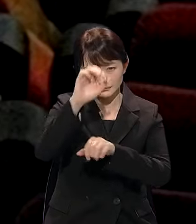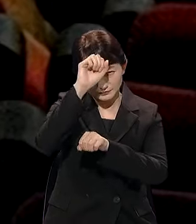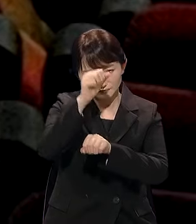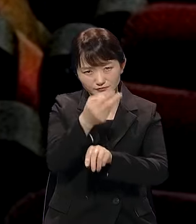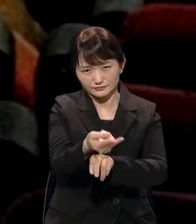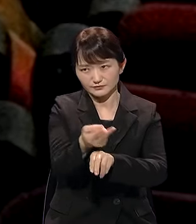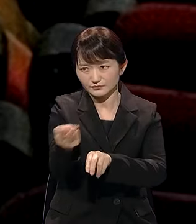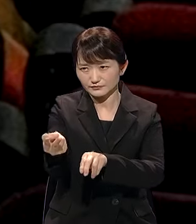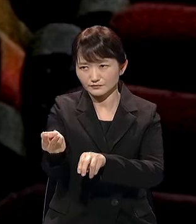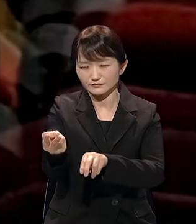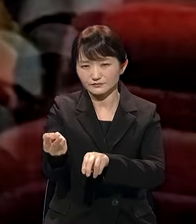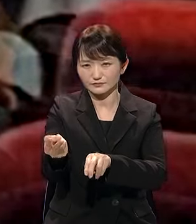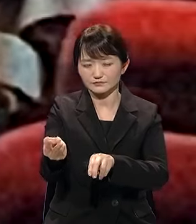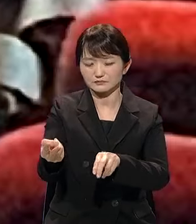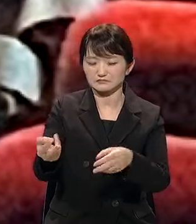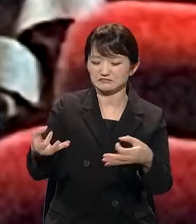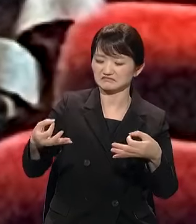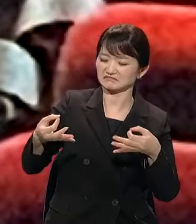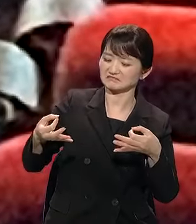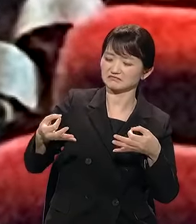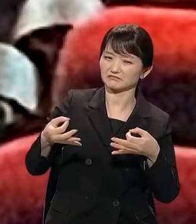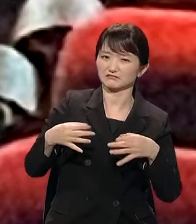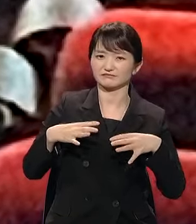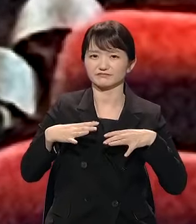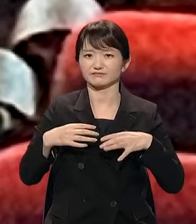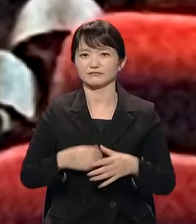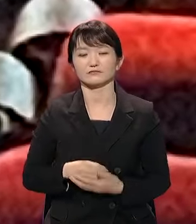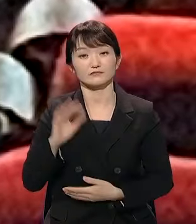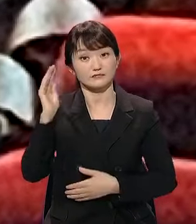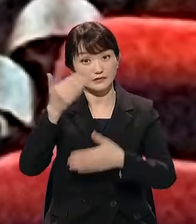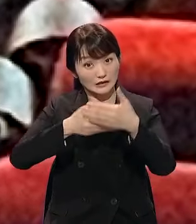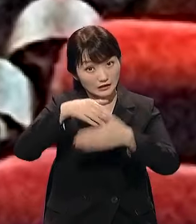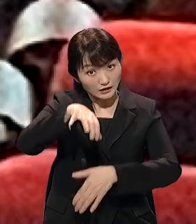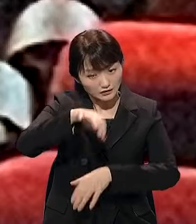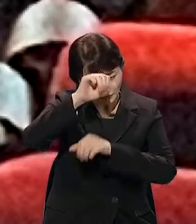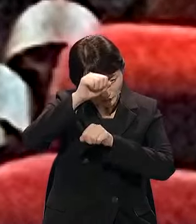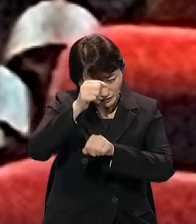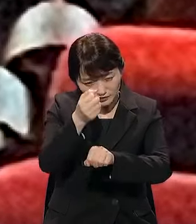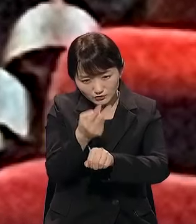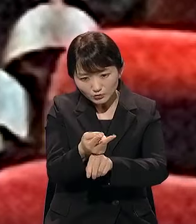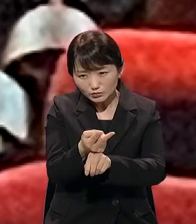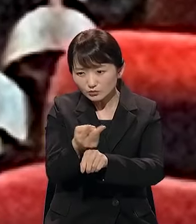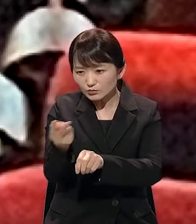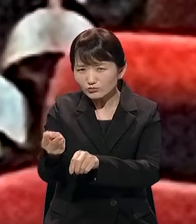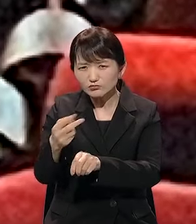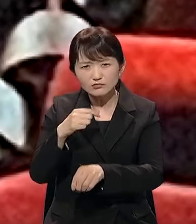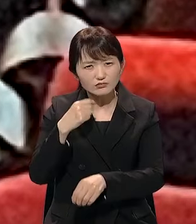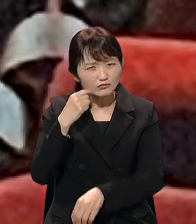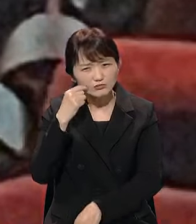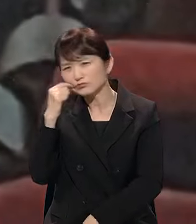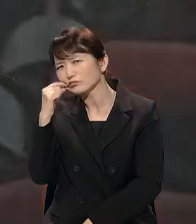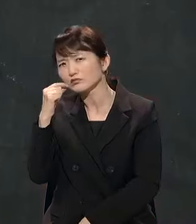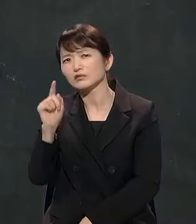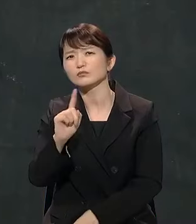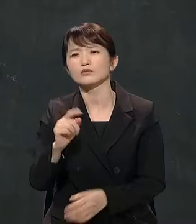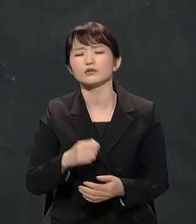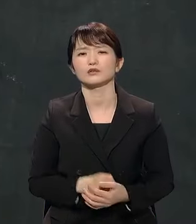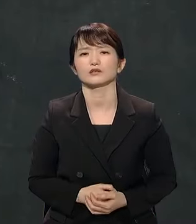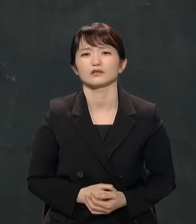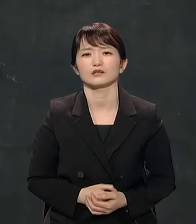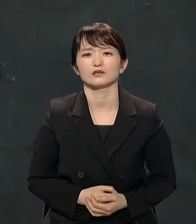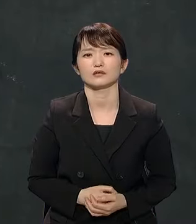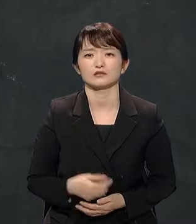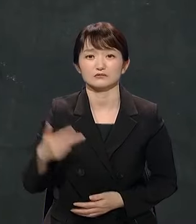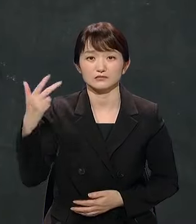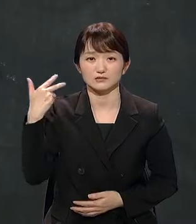저렇게 자랑하고 있습니다 자 박현 사님 요즘 영화간에 발올리는게 유행인가요 지난주부터 왜 이렇게 극장 의자에 발 올리는 제보